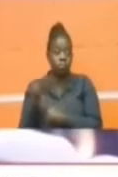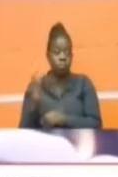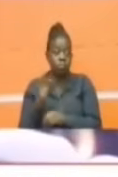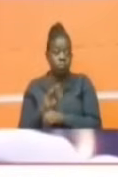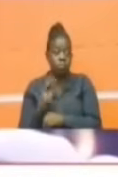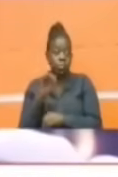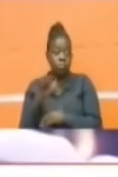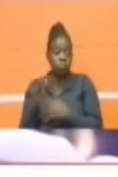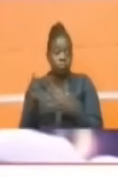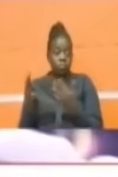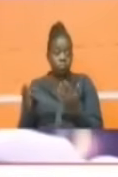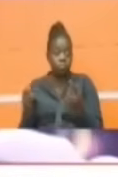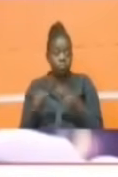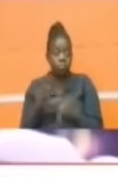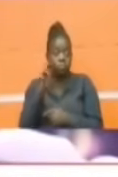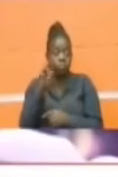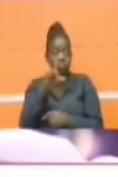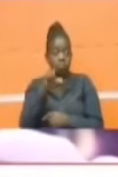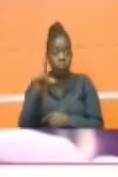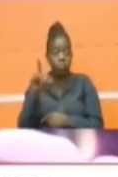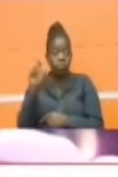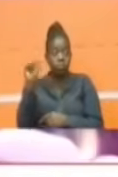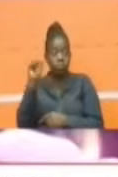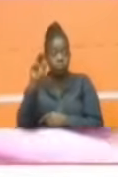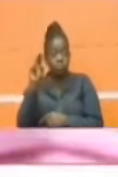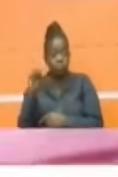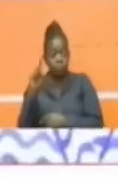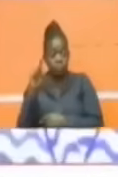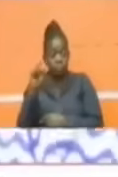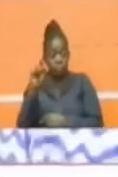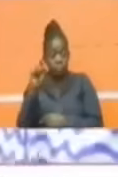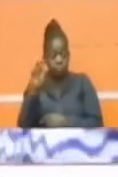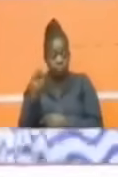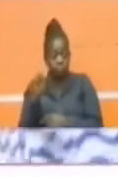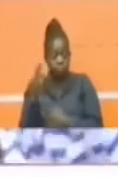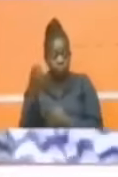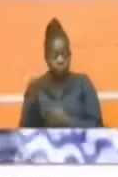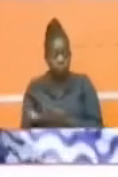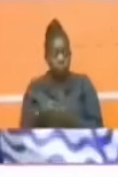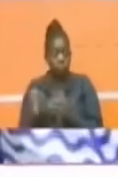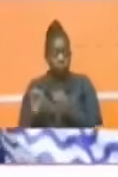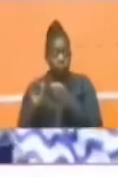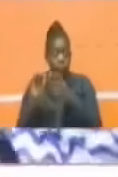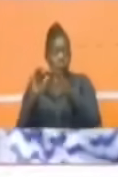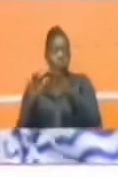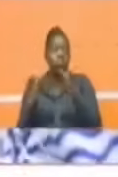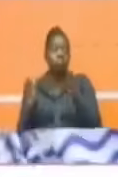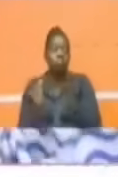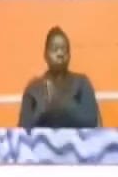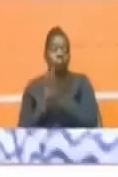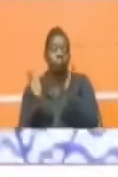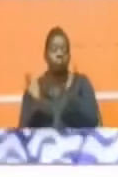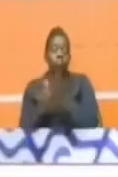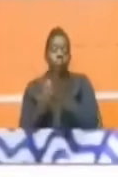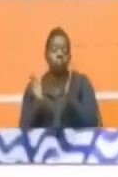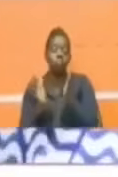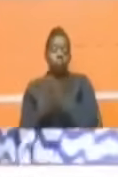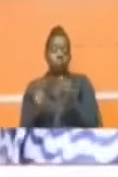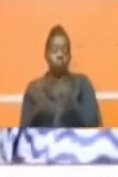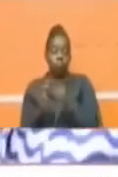eno esumbibwa omusumba Wilson Kato ne Nabi Sylvia Kato ng'olukungana lujumbiddwa abalokole n'abatali